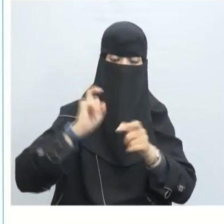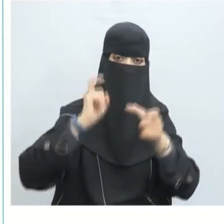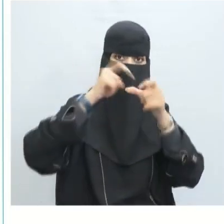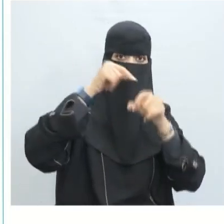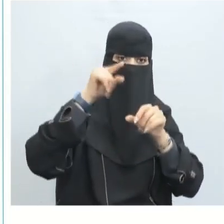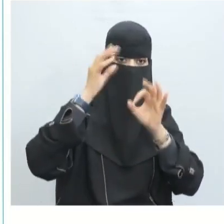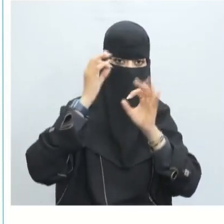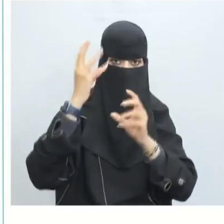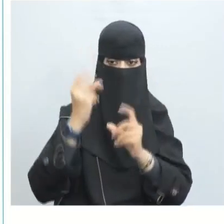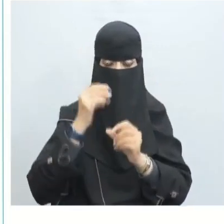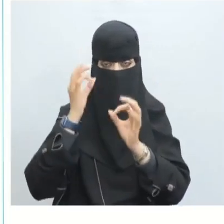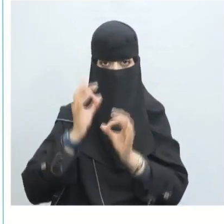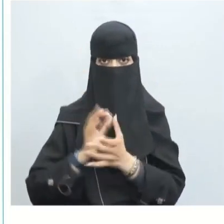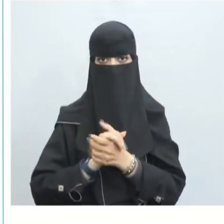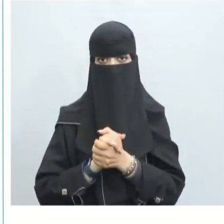الى رقم